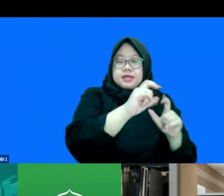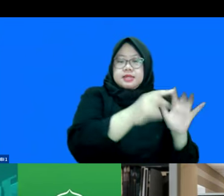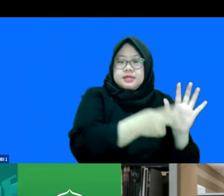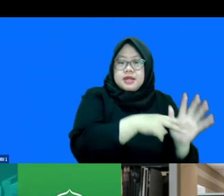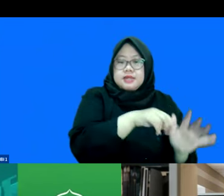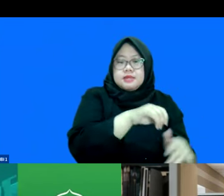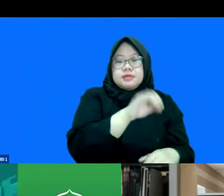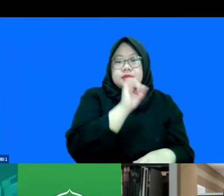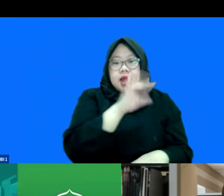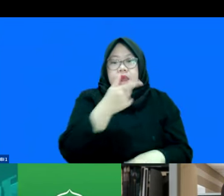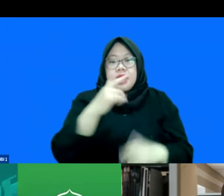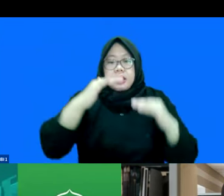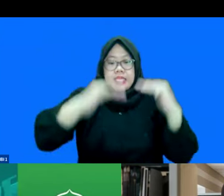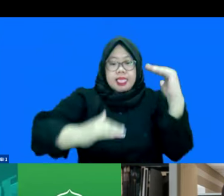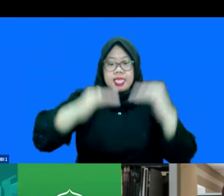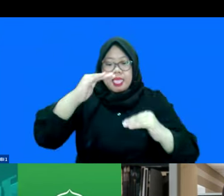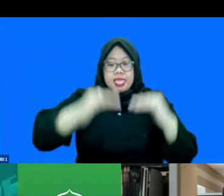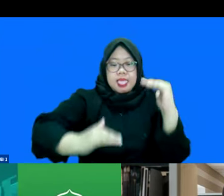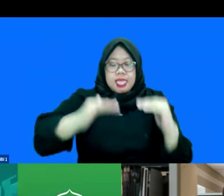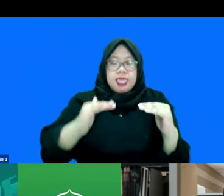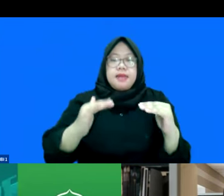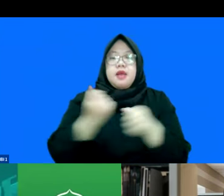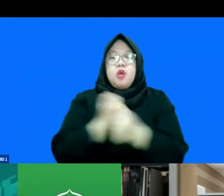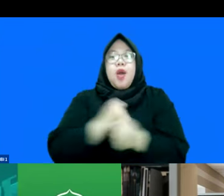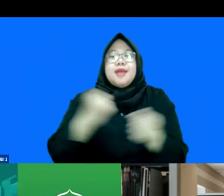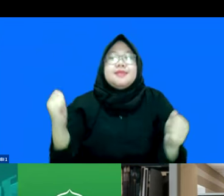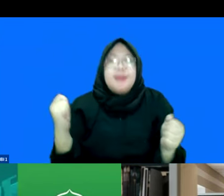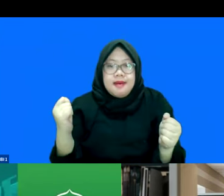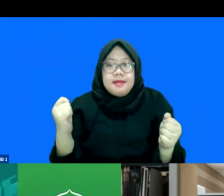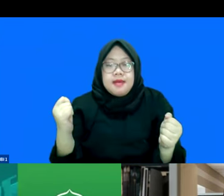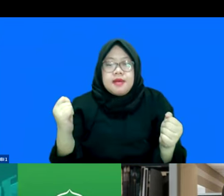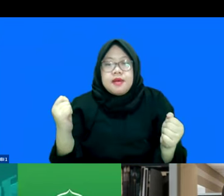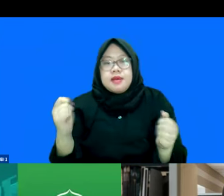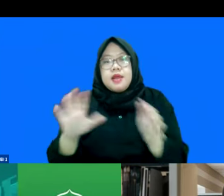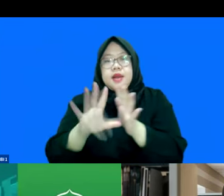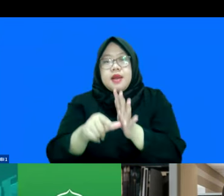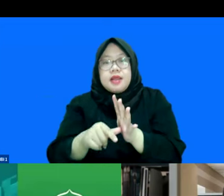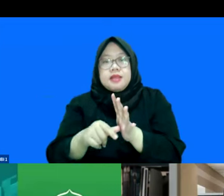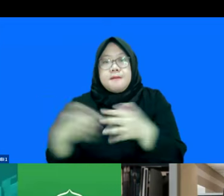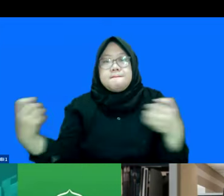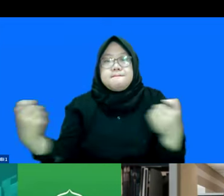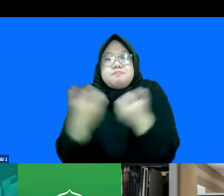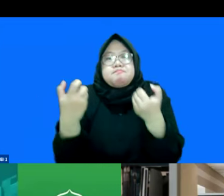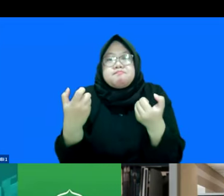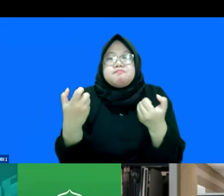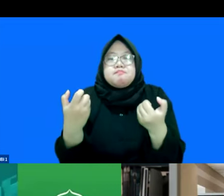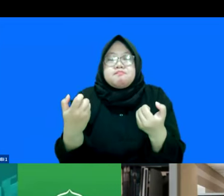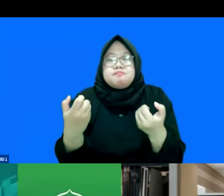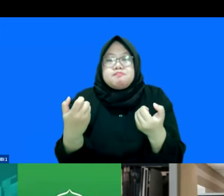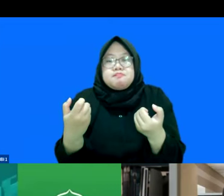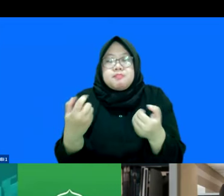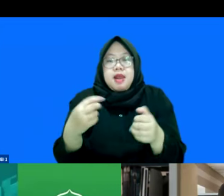ada tumpang tindih kewenangan ya, yang kemudian akan berbenturan satu sama lain yang